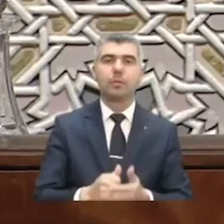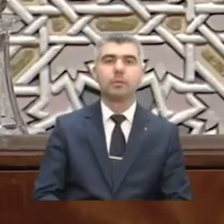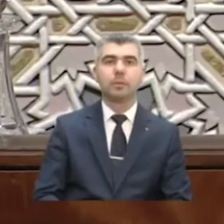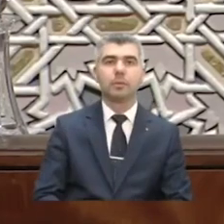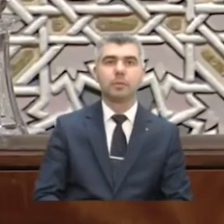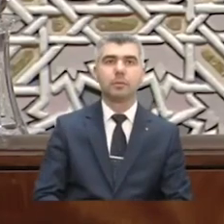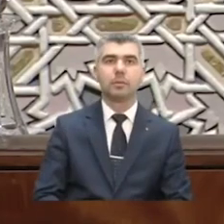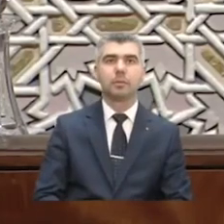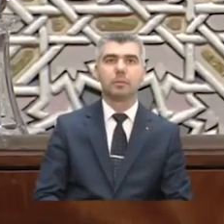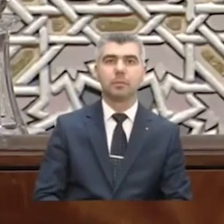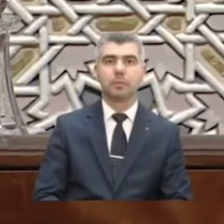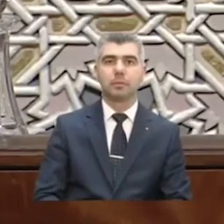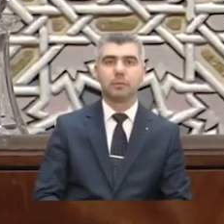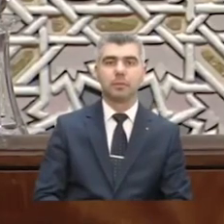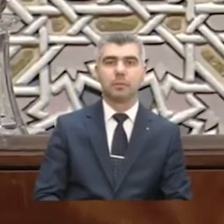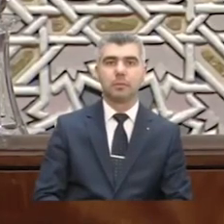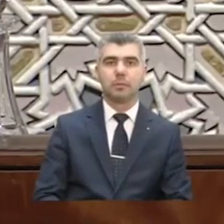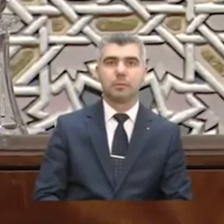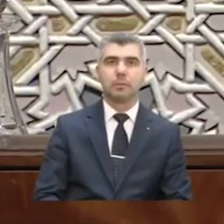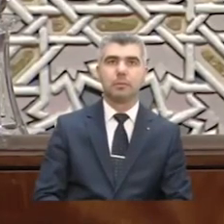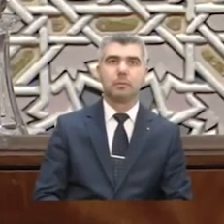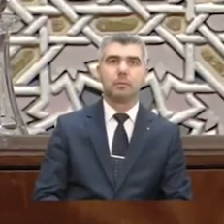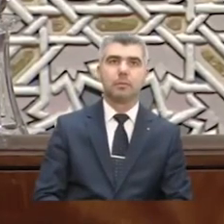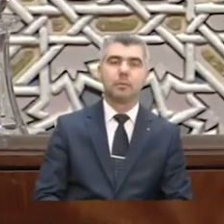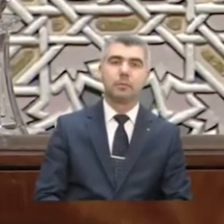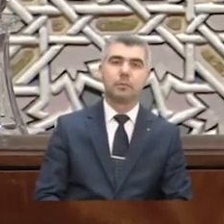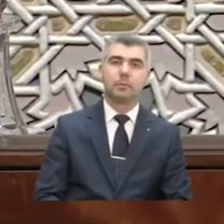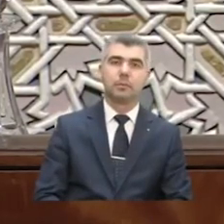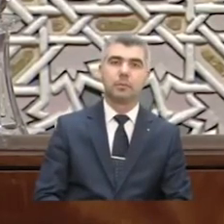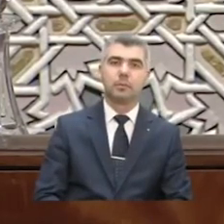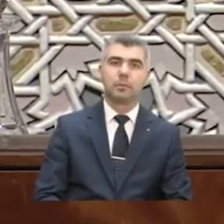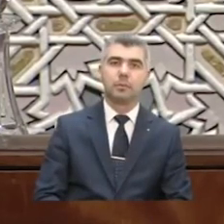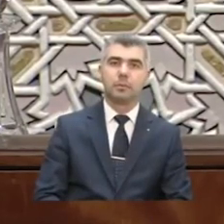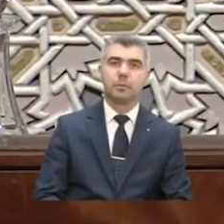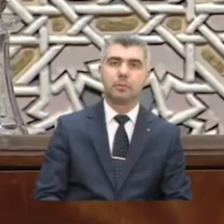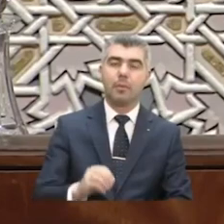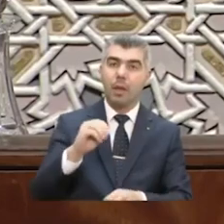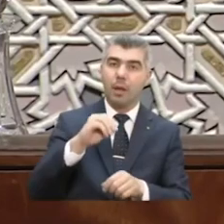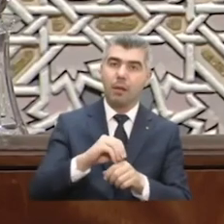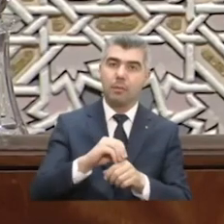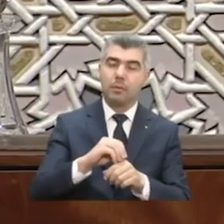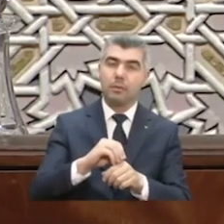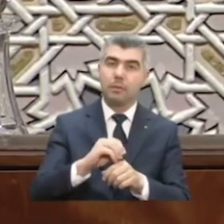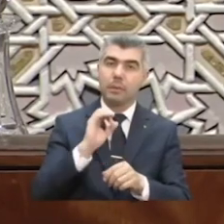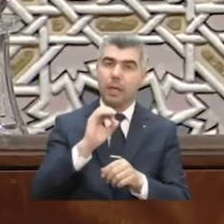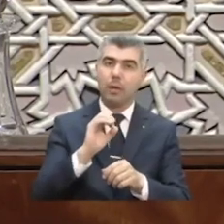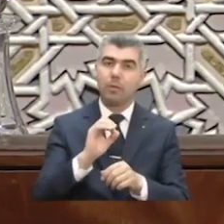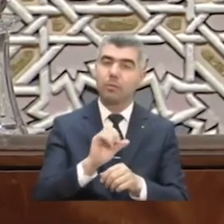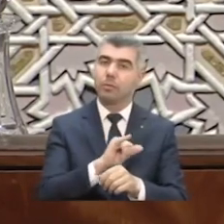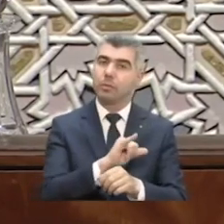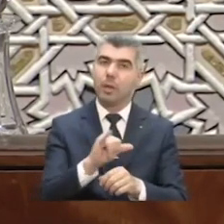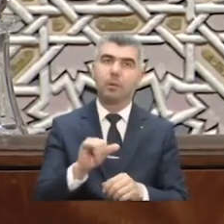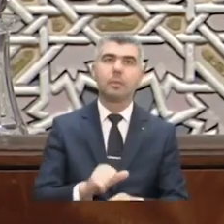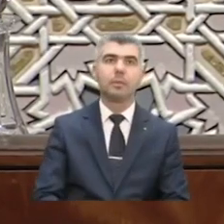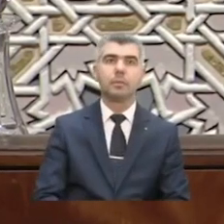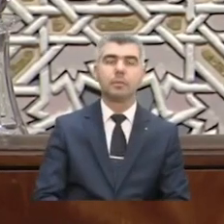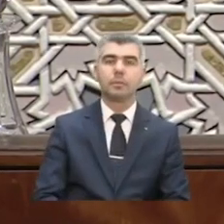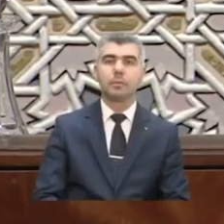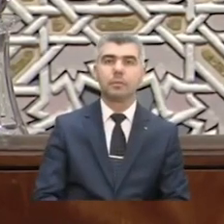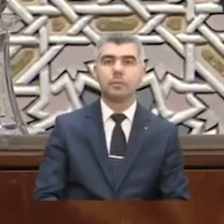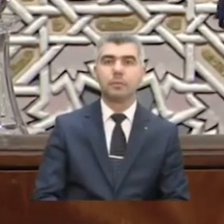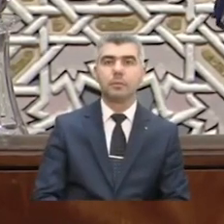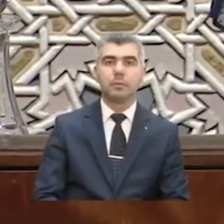تعاودش تجاوب، أعطيتك الكلمة صافي، ما تعاودش تبقى تهز صبعك وت لا